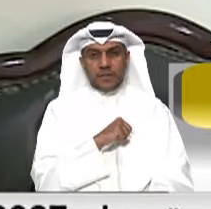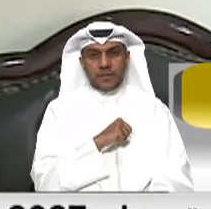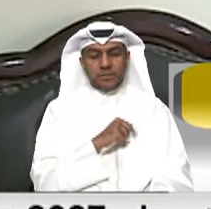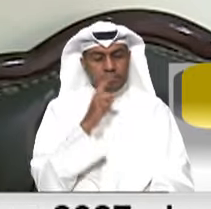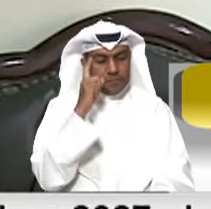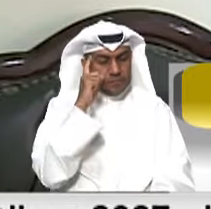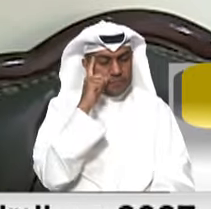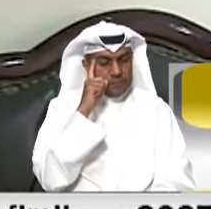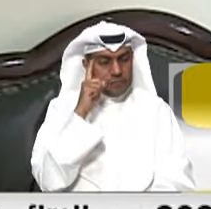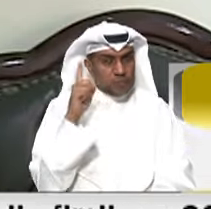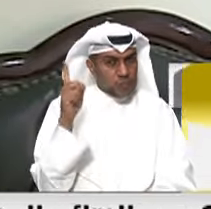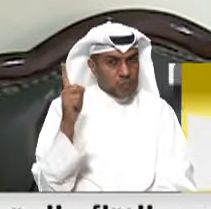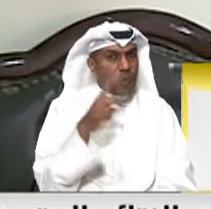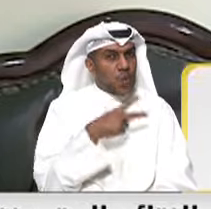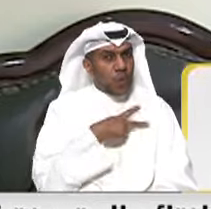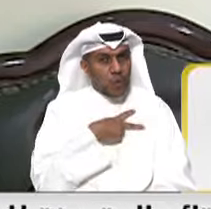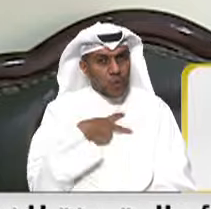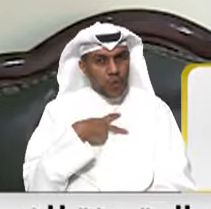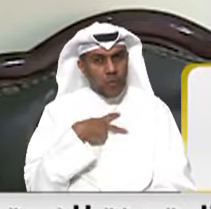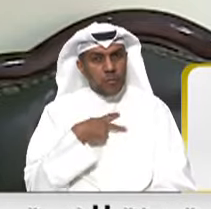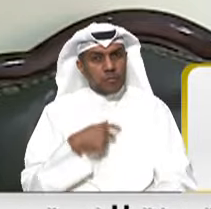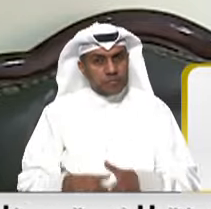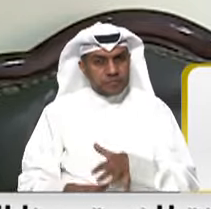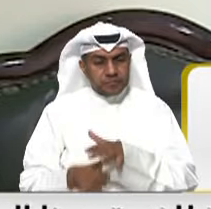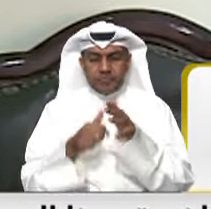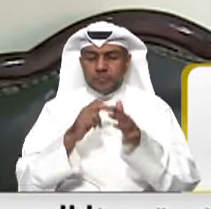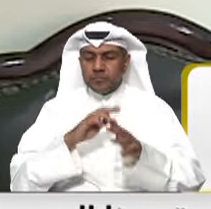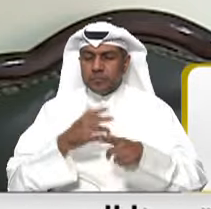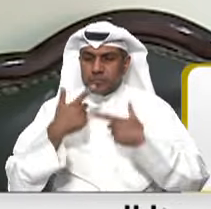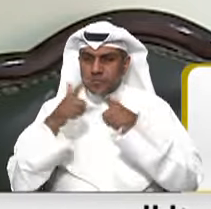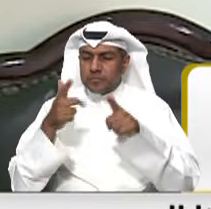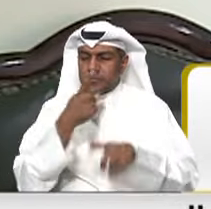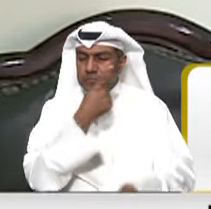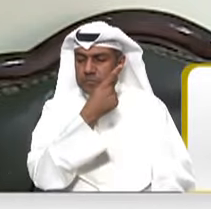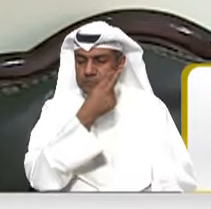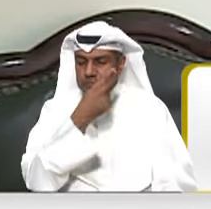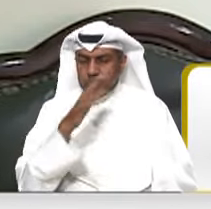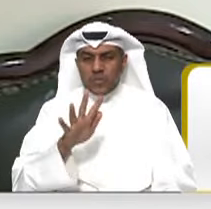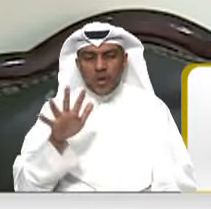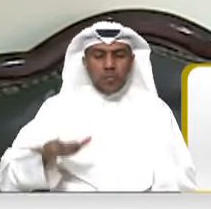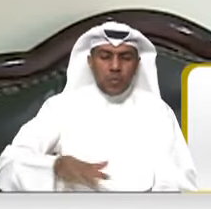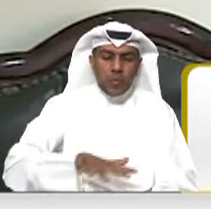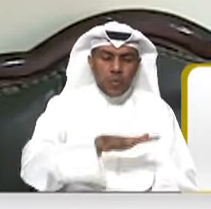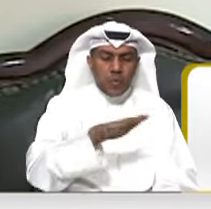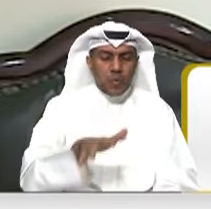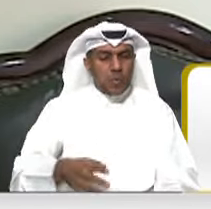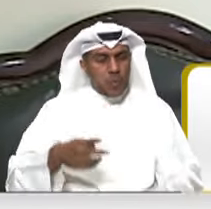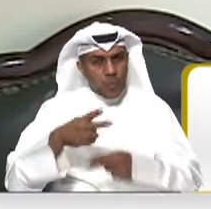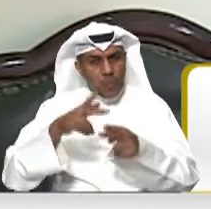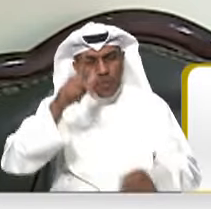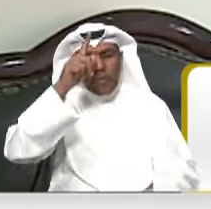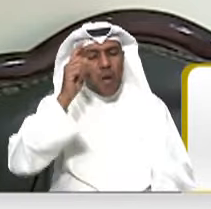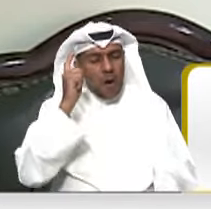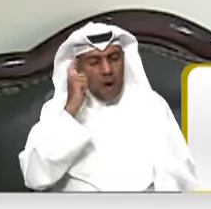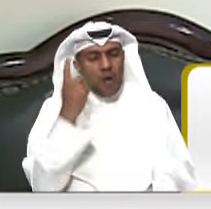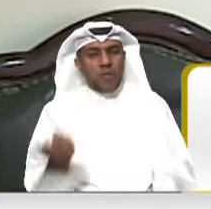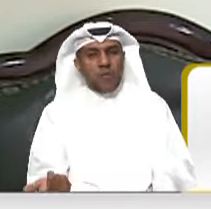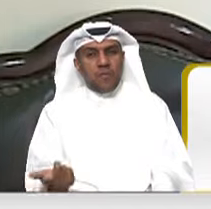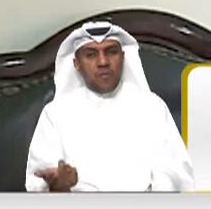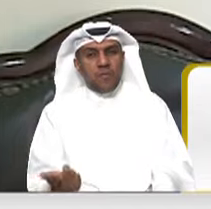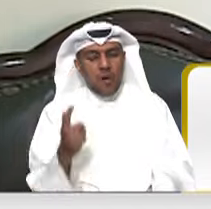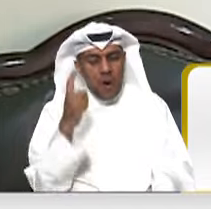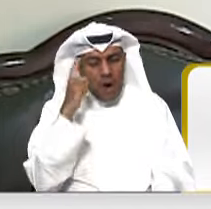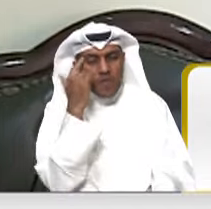مستوى القياده على مستوى الحكومه على مستوى البرلمان على مستوى الاعلام على المستوى الشعبي كلا البلدين متفهم تماما الدور